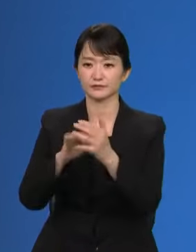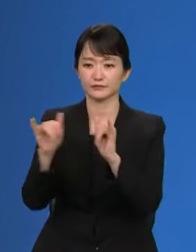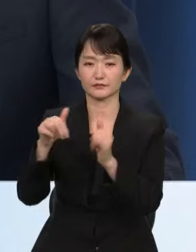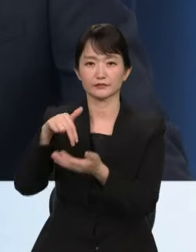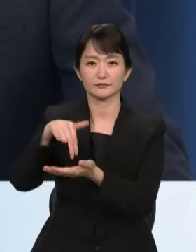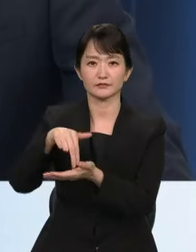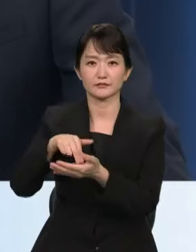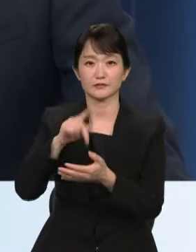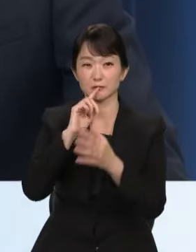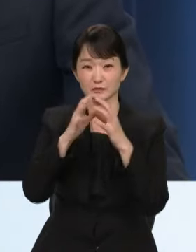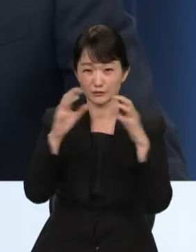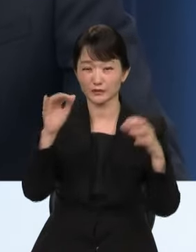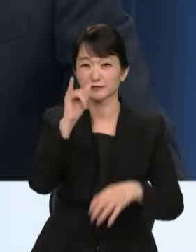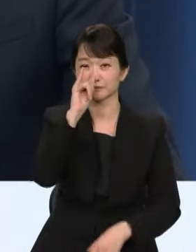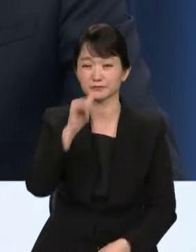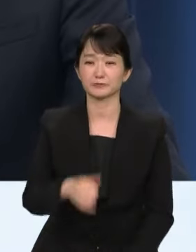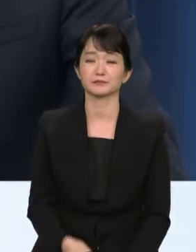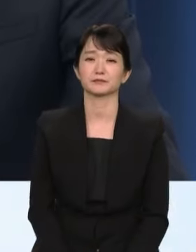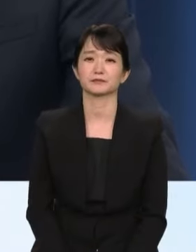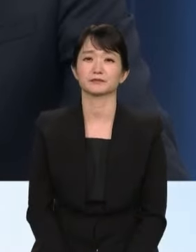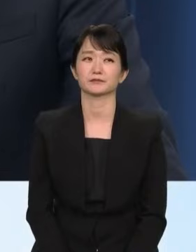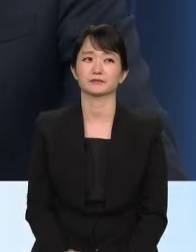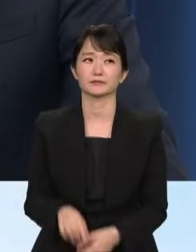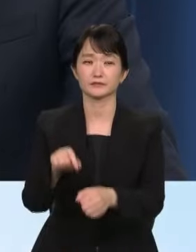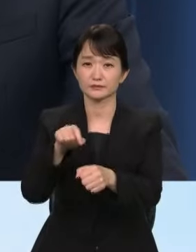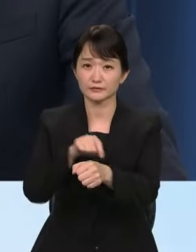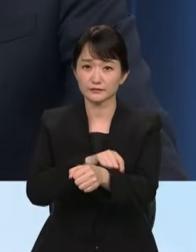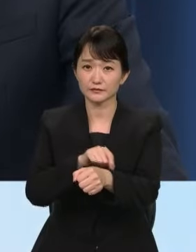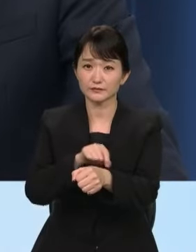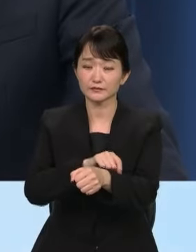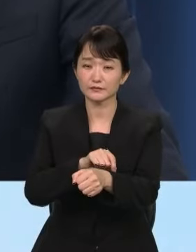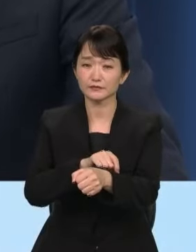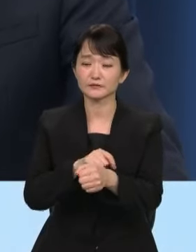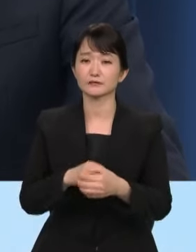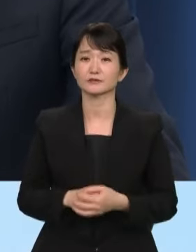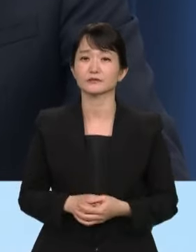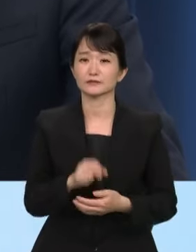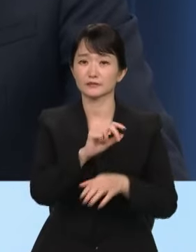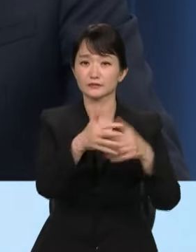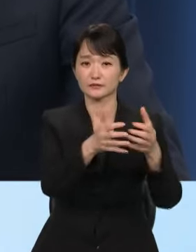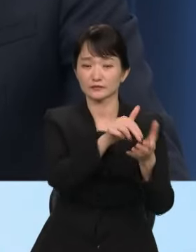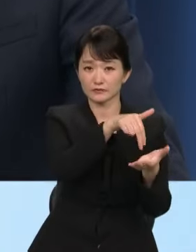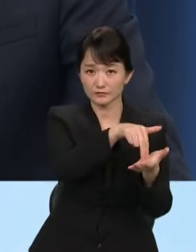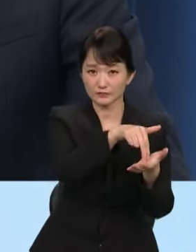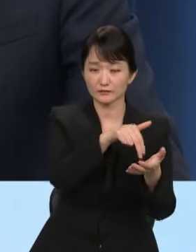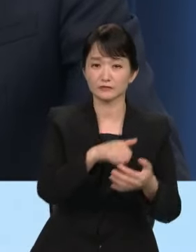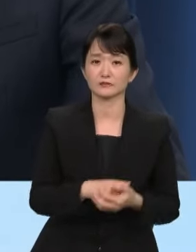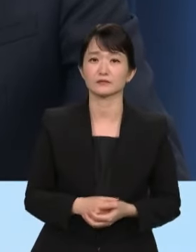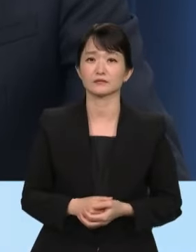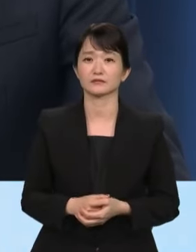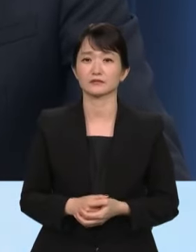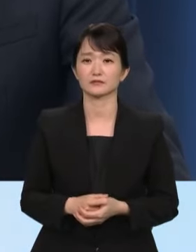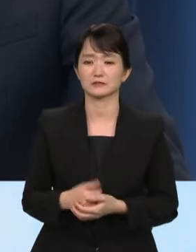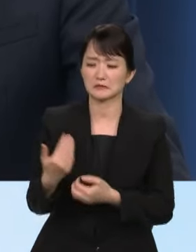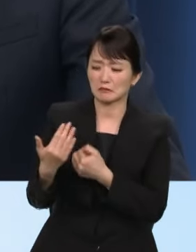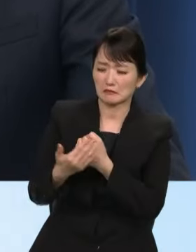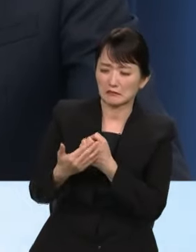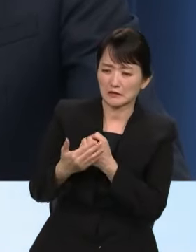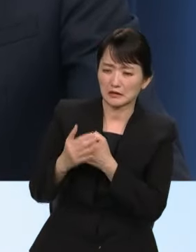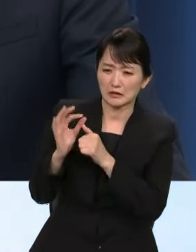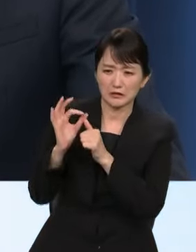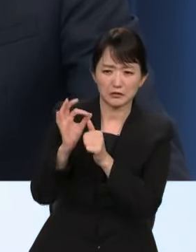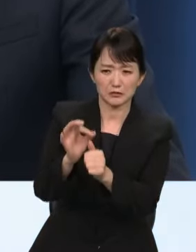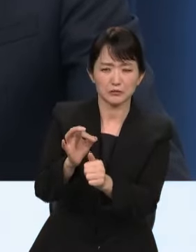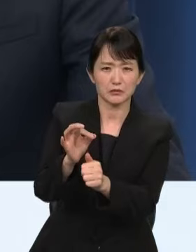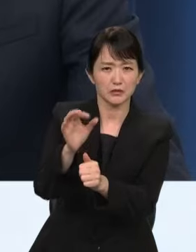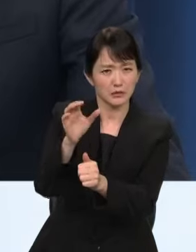당시에 논란이 많이 일었었죠. 특히나 이렇게 되면서 야당에서는 당장 보훈성 인사 아니냐, 김건희